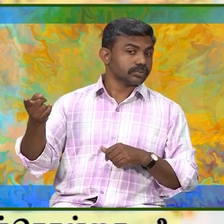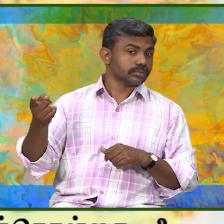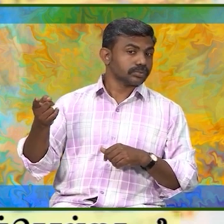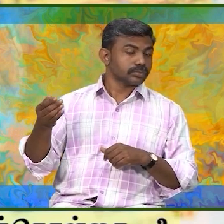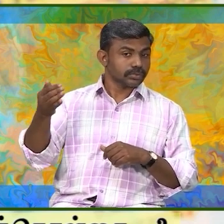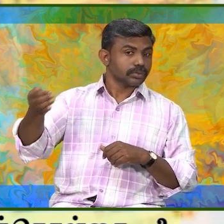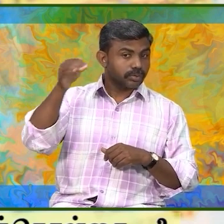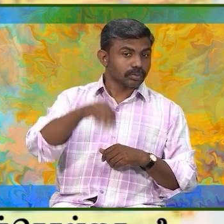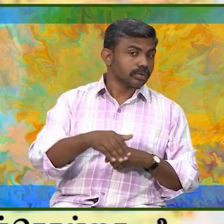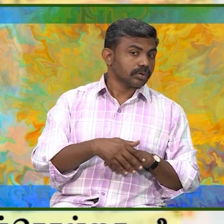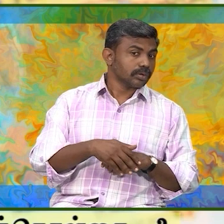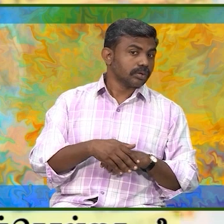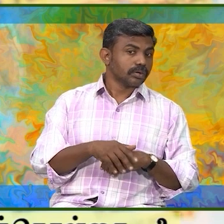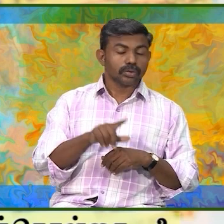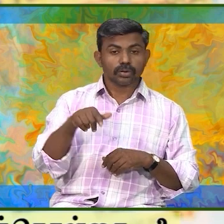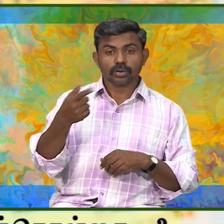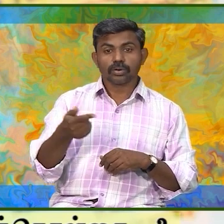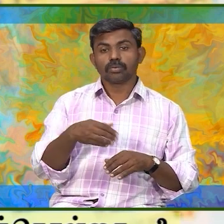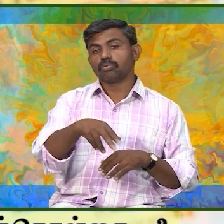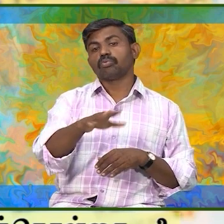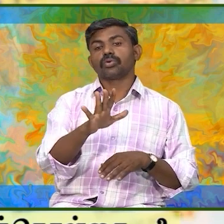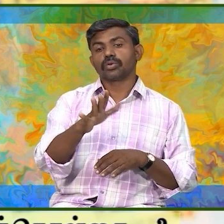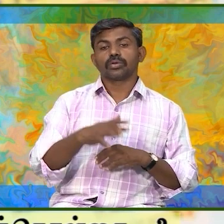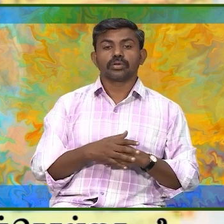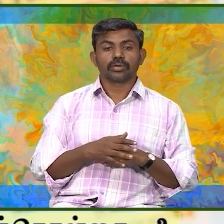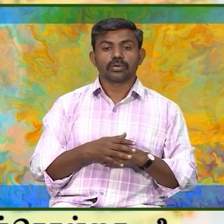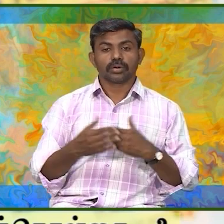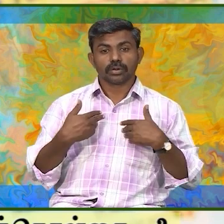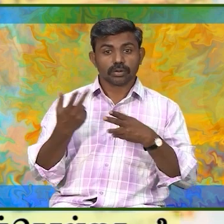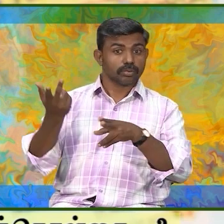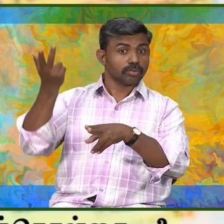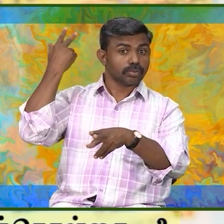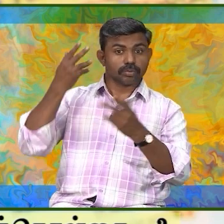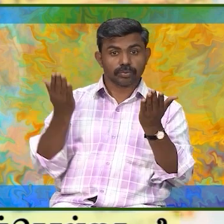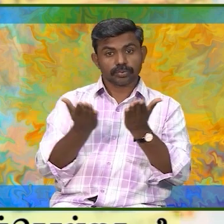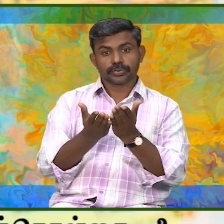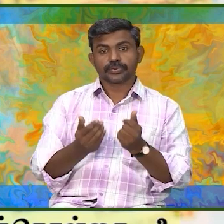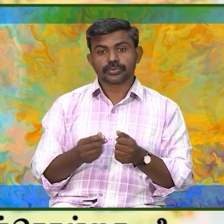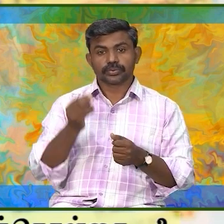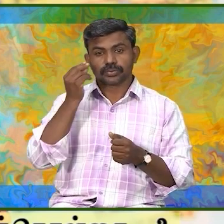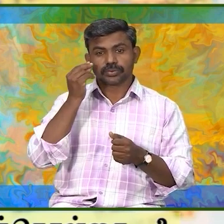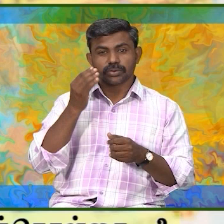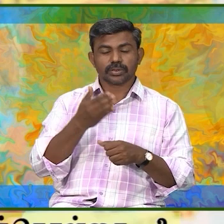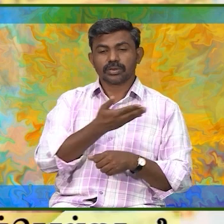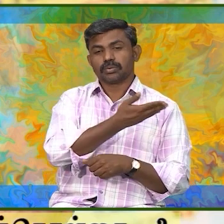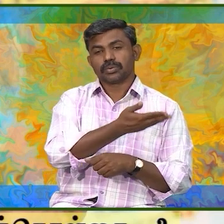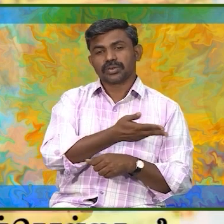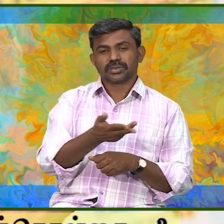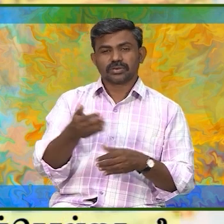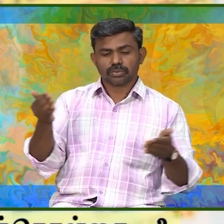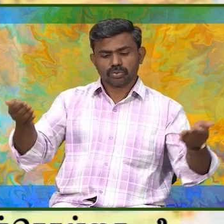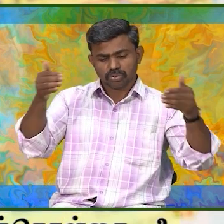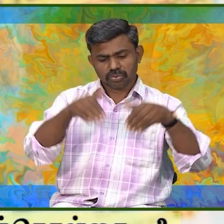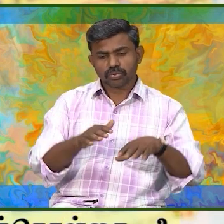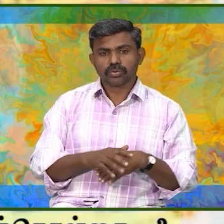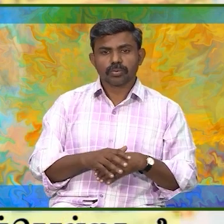ஆளுமைக்கு உட்பட்ட பகுதியில் நாம் ஒரு காலமும் போனது கிடையாது. ஆனால் இதுக்கு முன்னால் நம்ம படித்த மாதிரி சீனா பாகிஸ்தான் போன்றவங்கள்லாம்